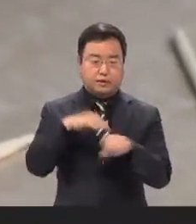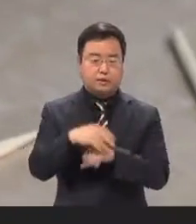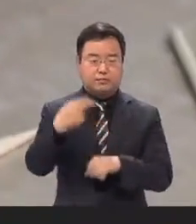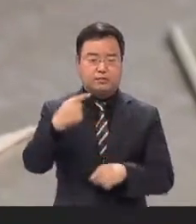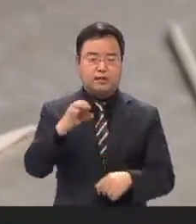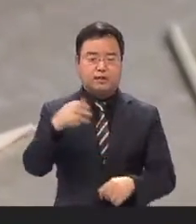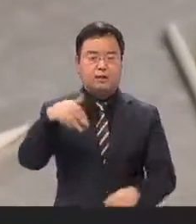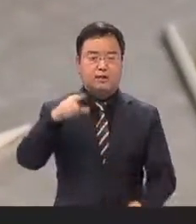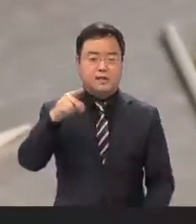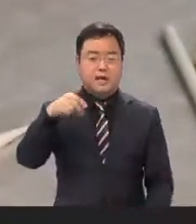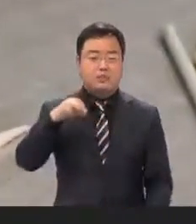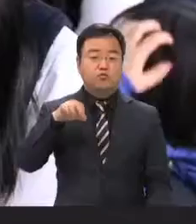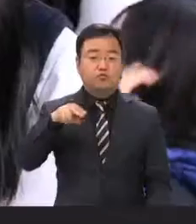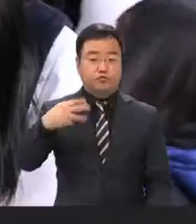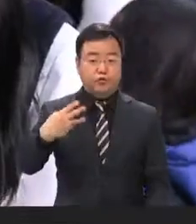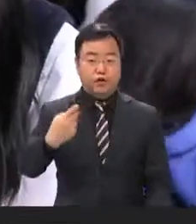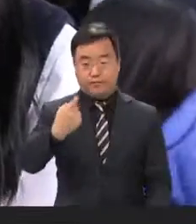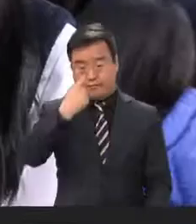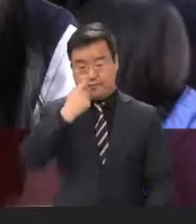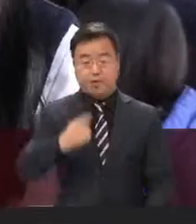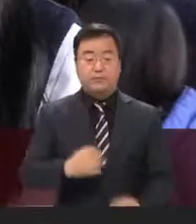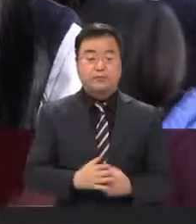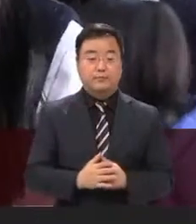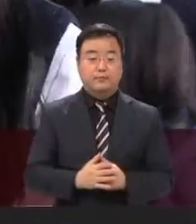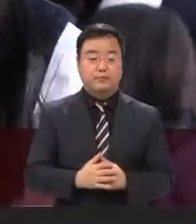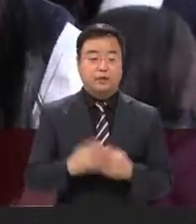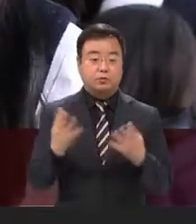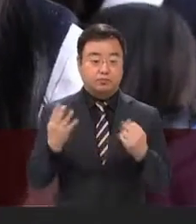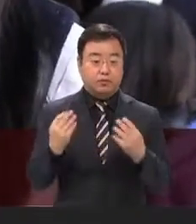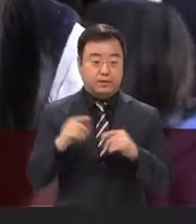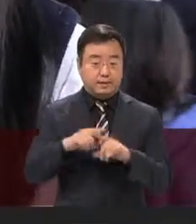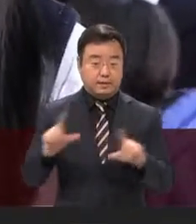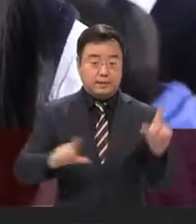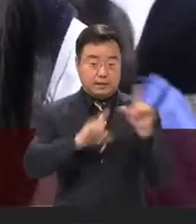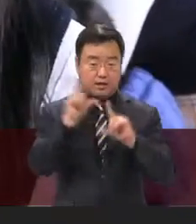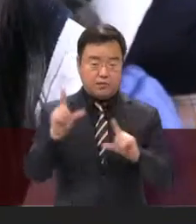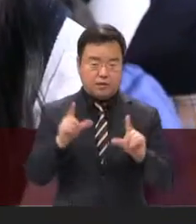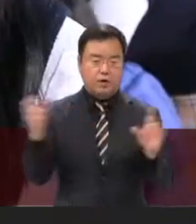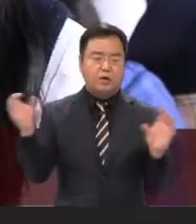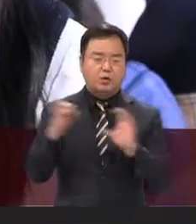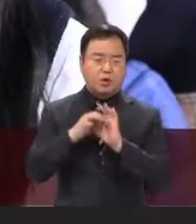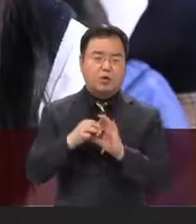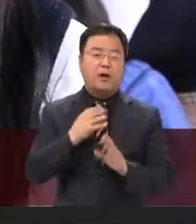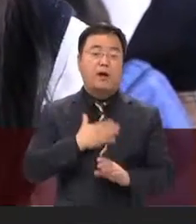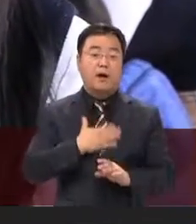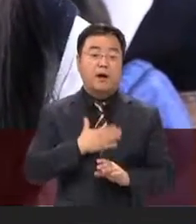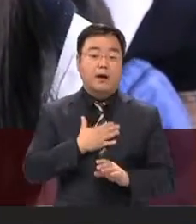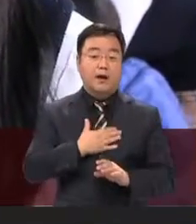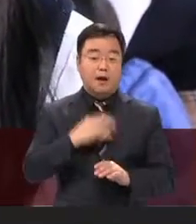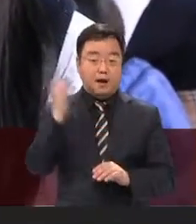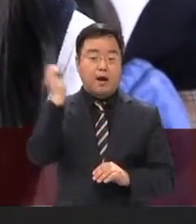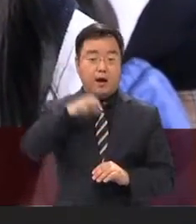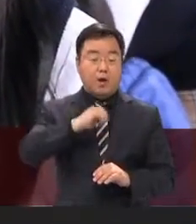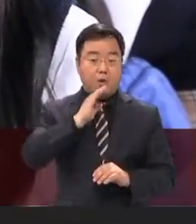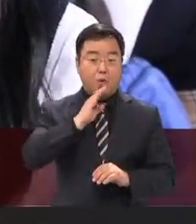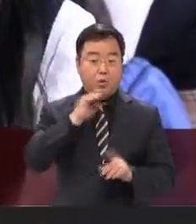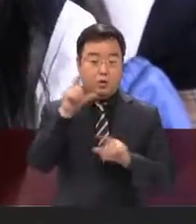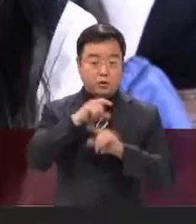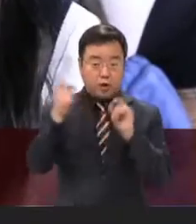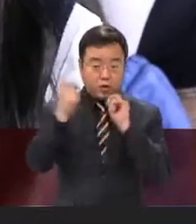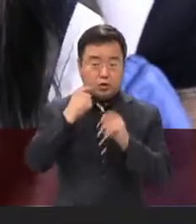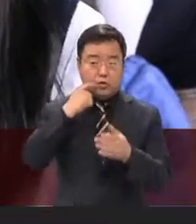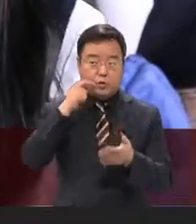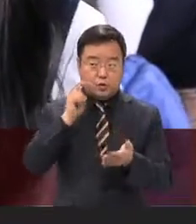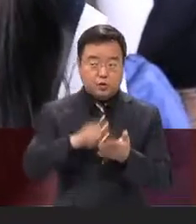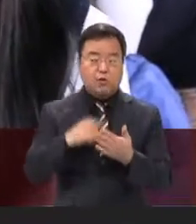이해할 수 있습니다. 수학이 일상생활에 이렇게 적용되거나를 알고 수학에 좀 더 접근하기 쉬워지면서 더 재밌게